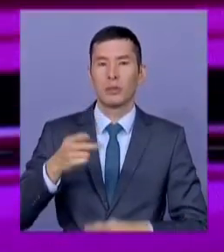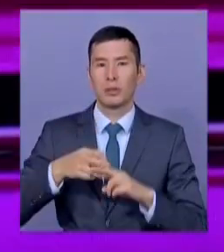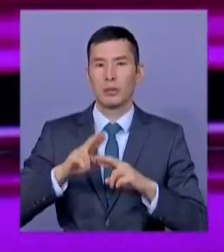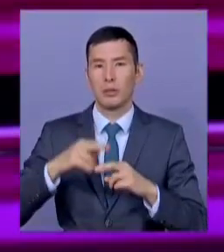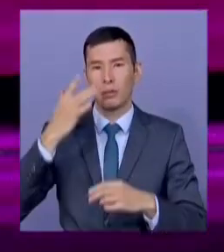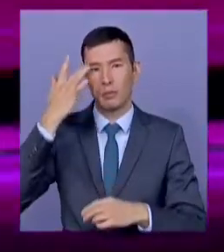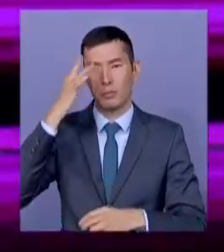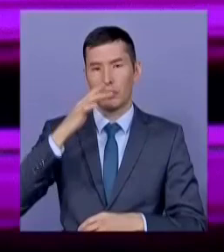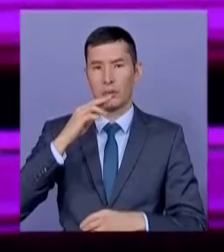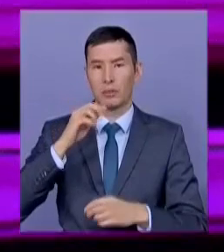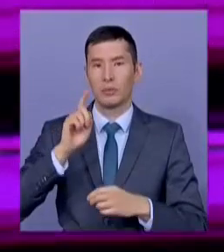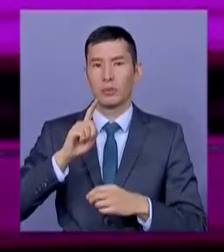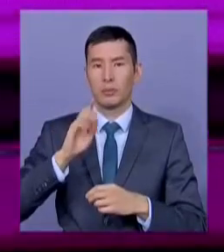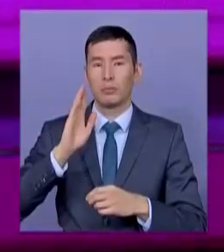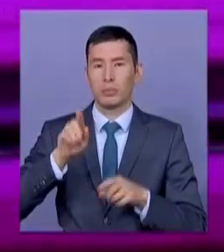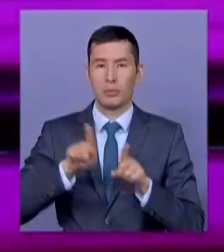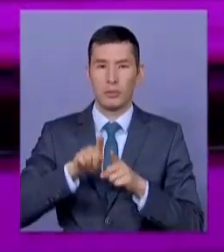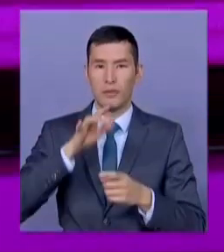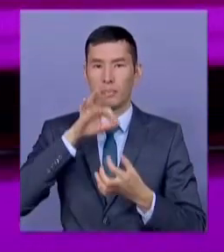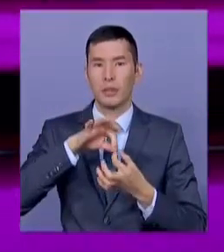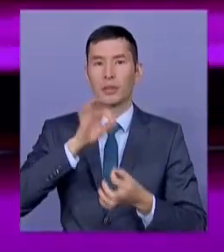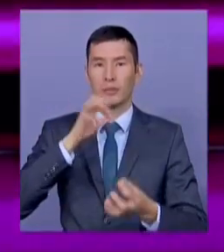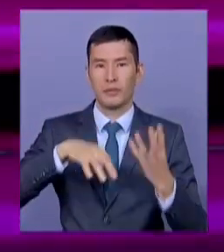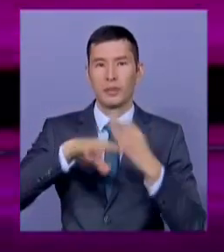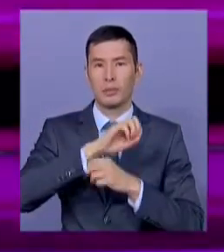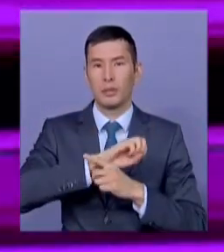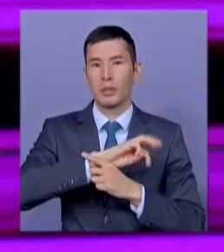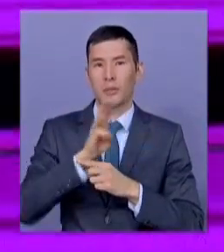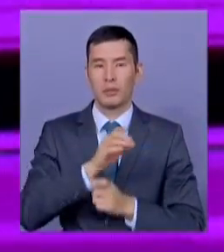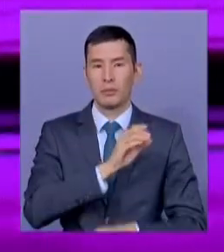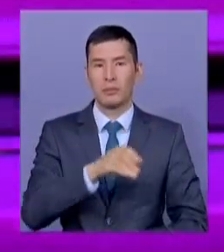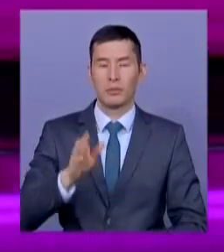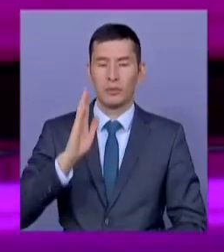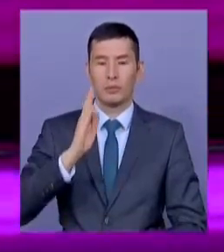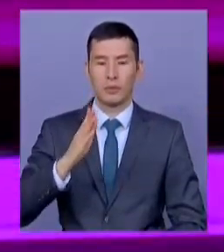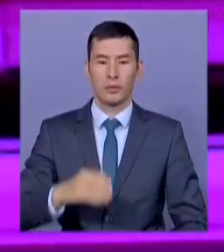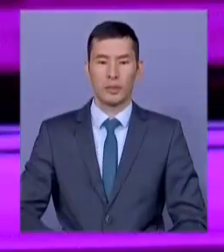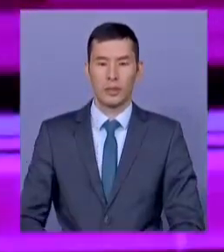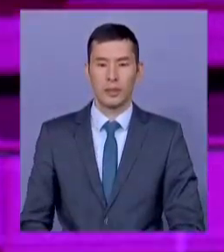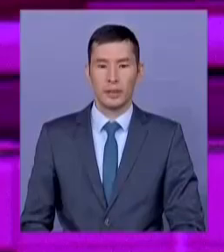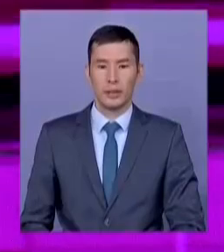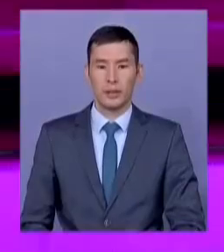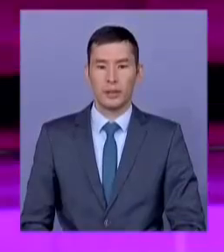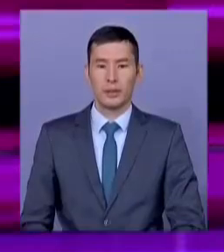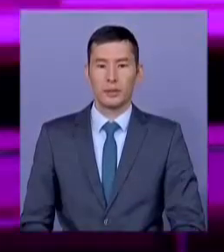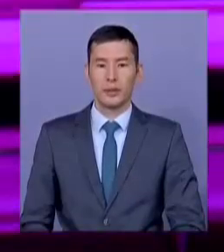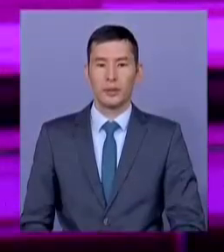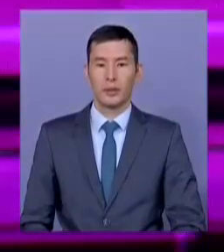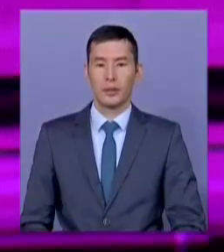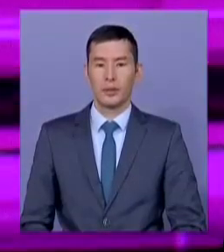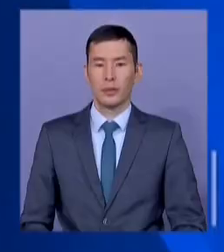никак не повлияет на своевременное подключение отопления. За внештатной ситуацией следит наш корреспондент Дина Жанабекова.